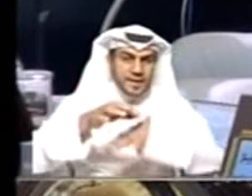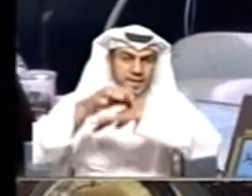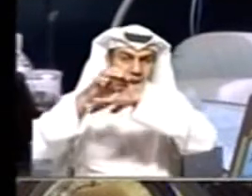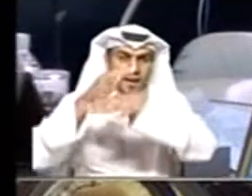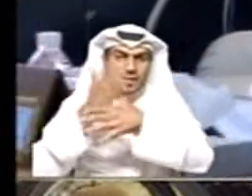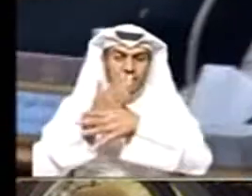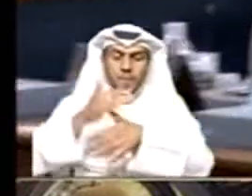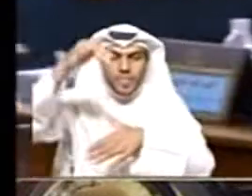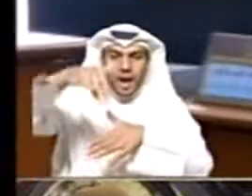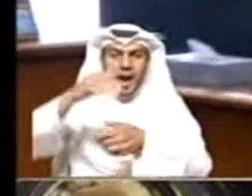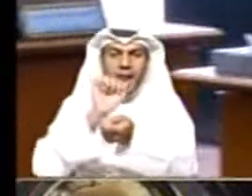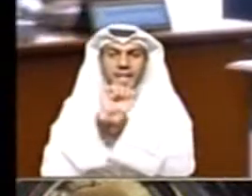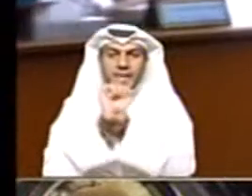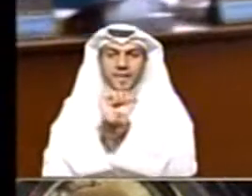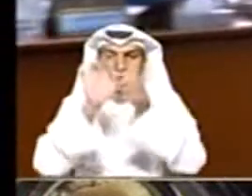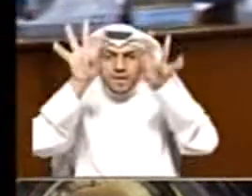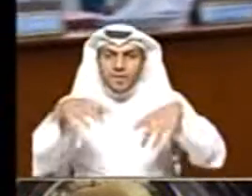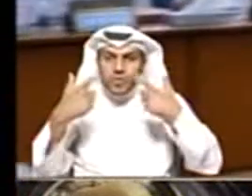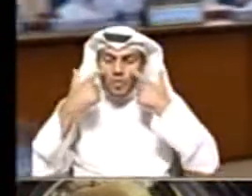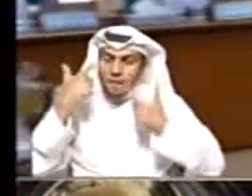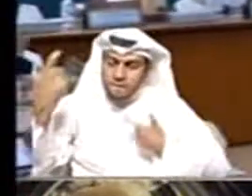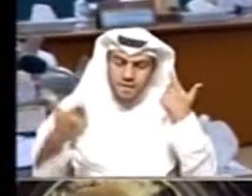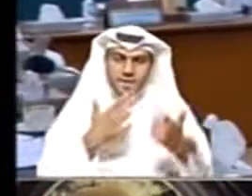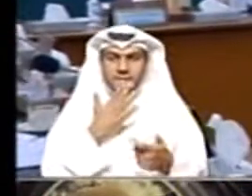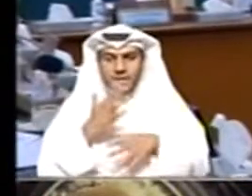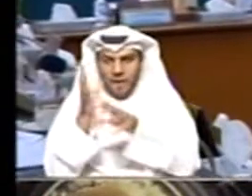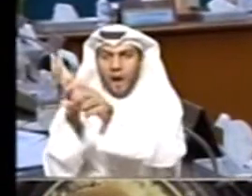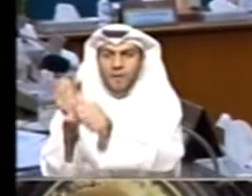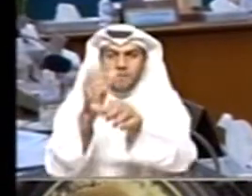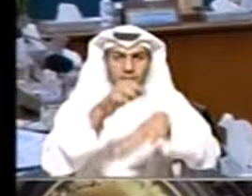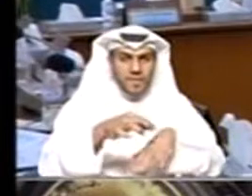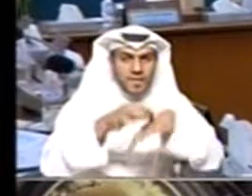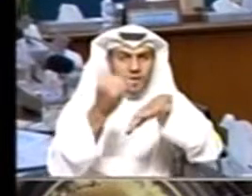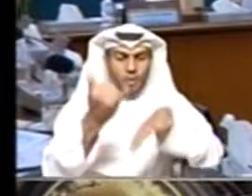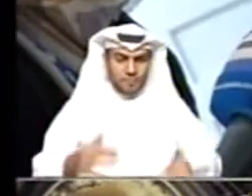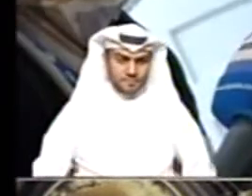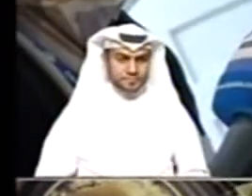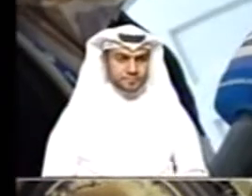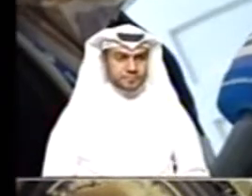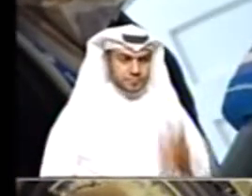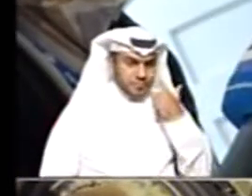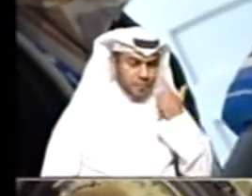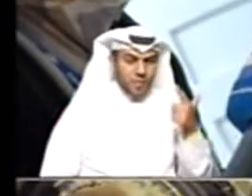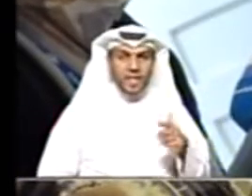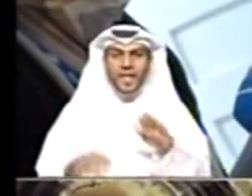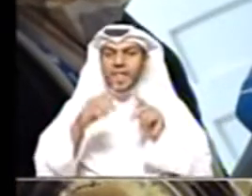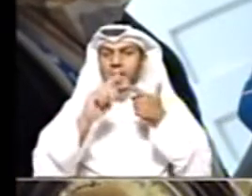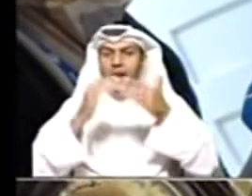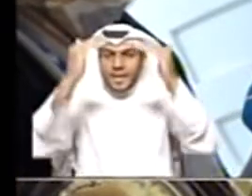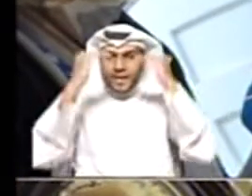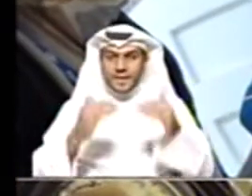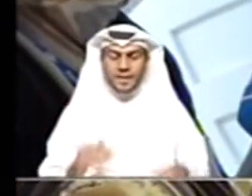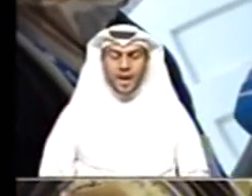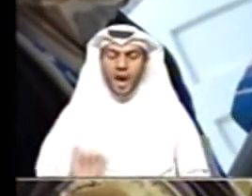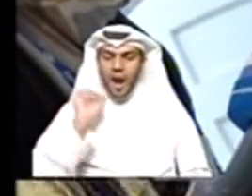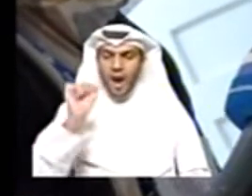تم التوافق على العديد من الأولويات التي سوف تدرج على جدول أعمال الجلسة. حرصنا على أن تكون مواضيع اللي نخلص الموافقات من